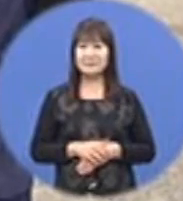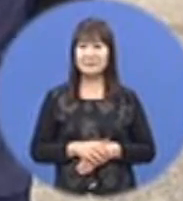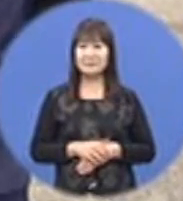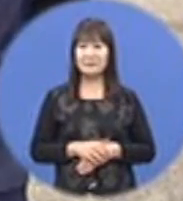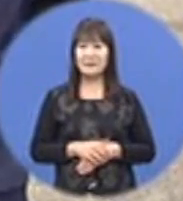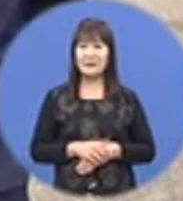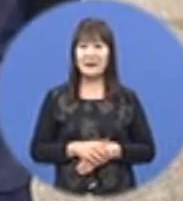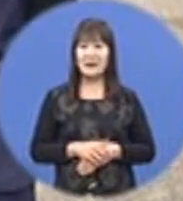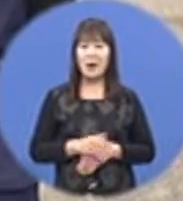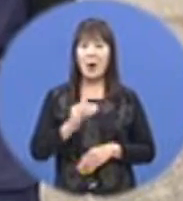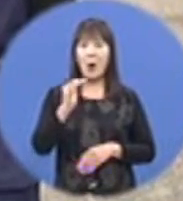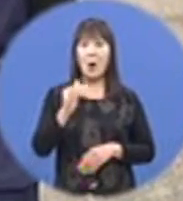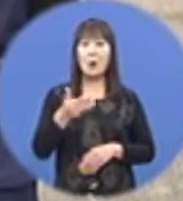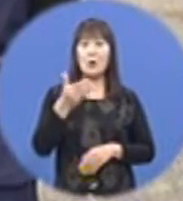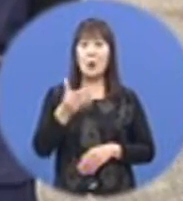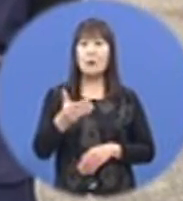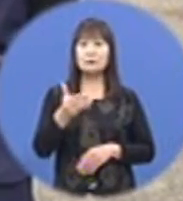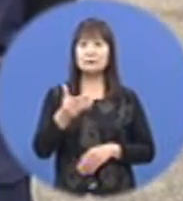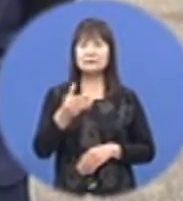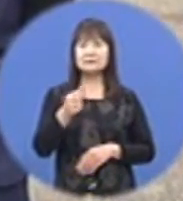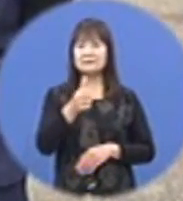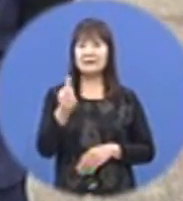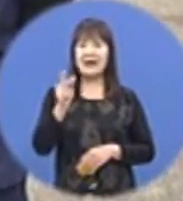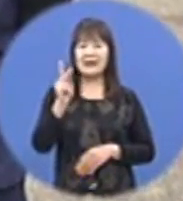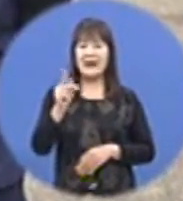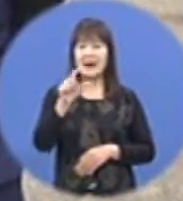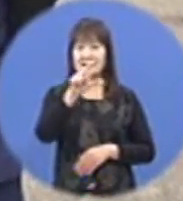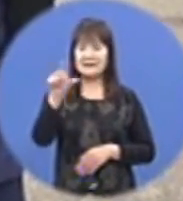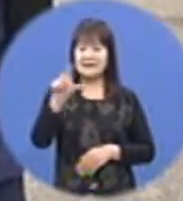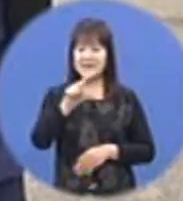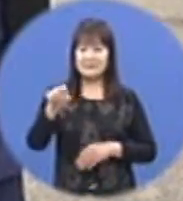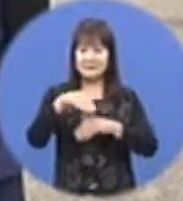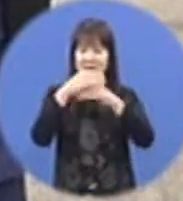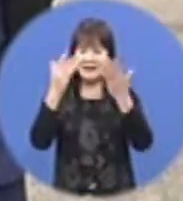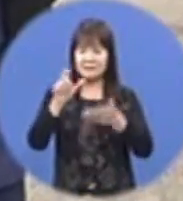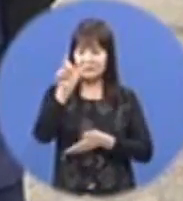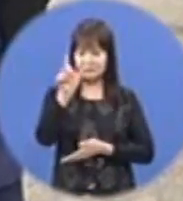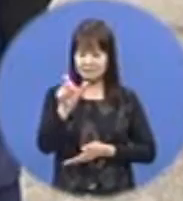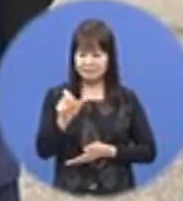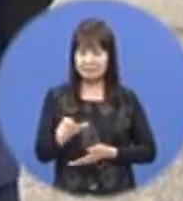これで石高シール全部ゲットしました。